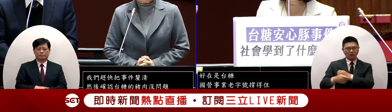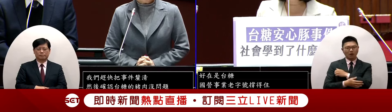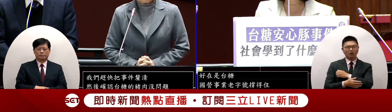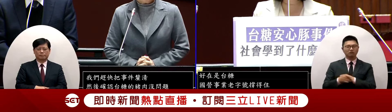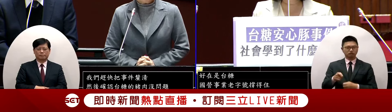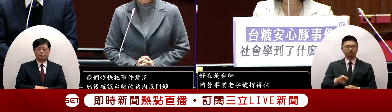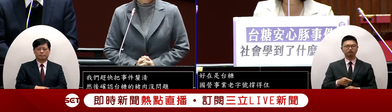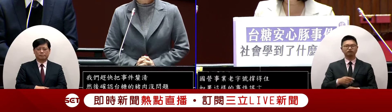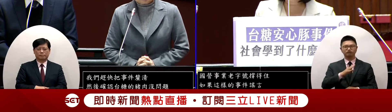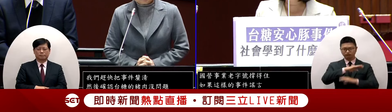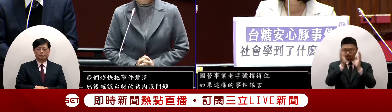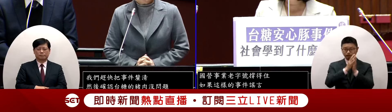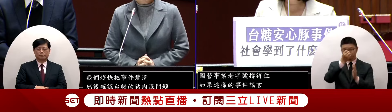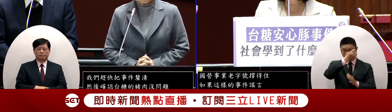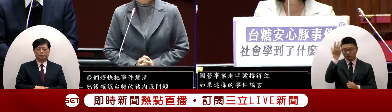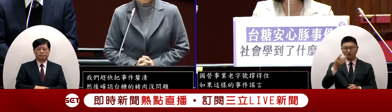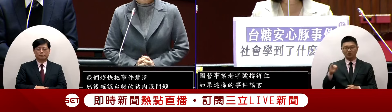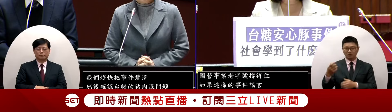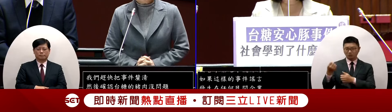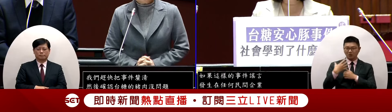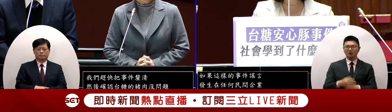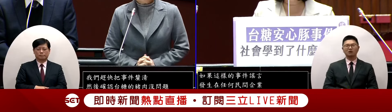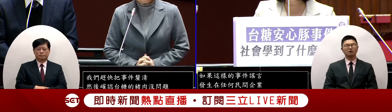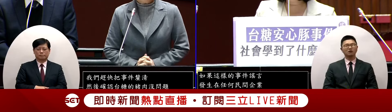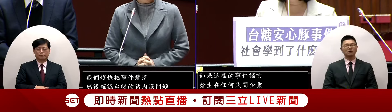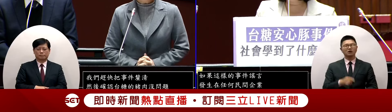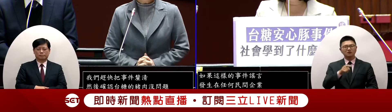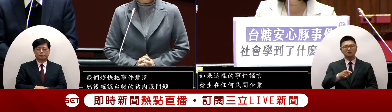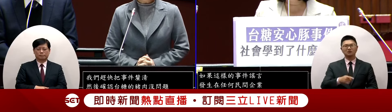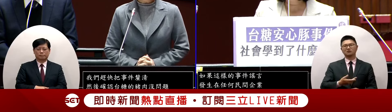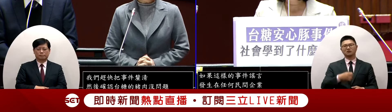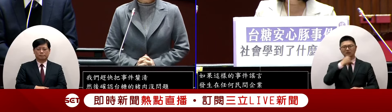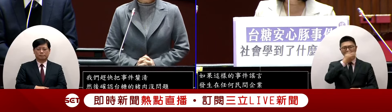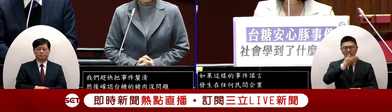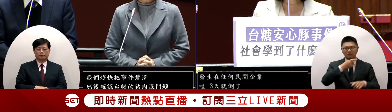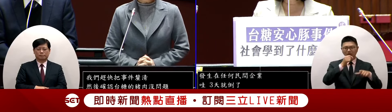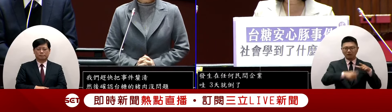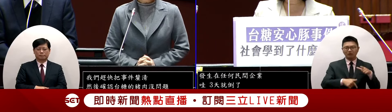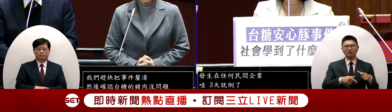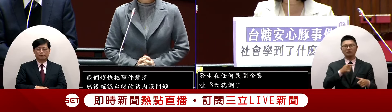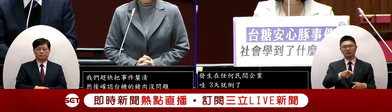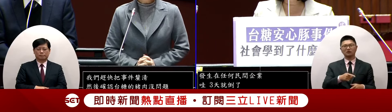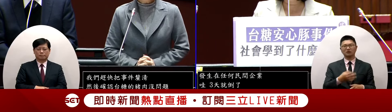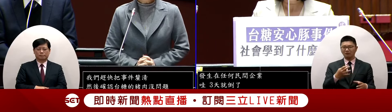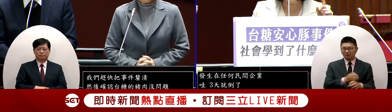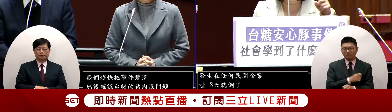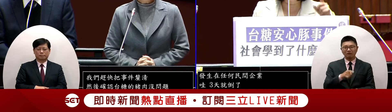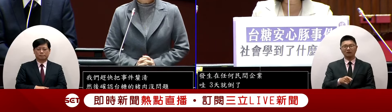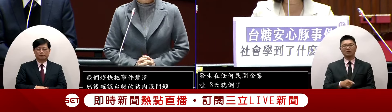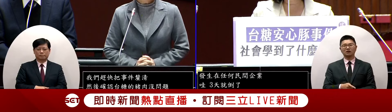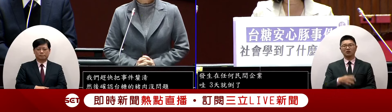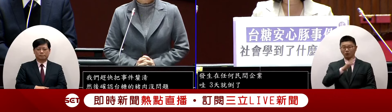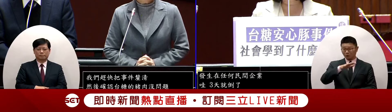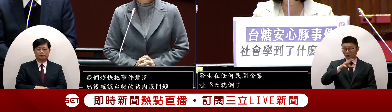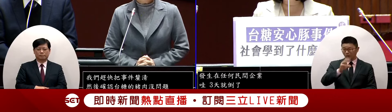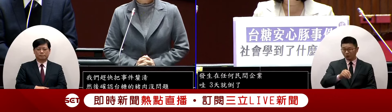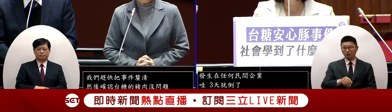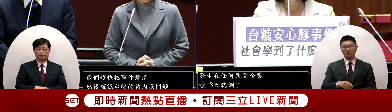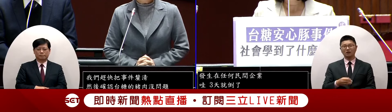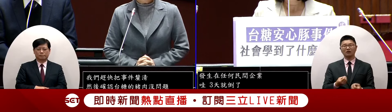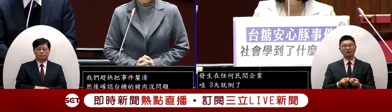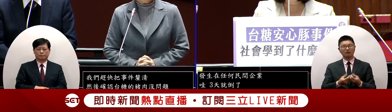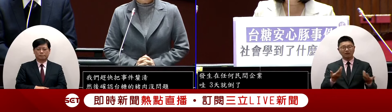板，台糖受伤这么深，国家又没有办法给他们平反，5000多万，开什么玩笑。哎，我们可以做一件